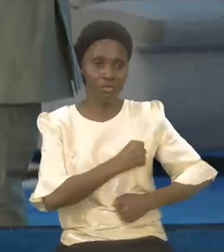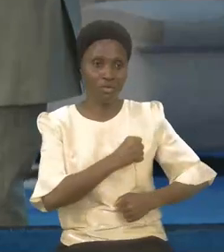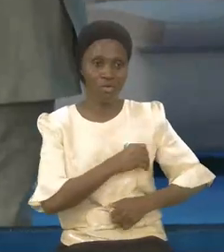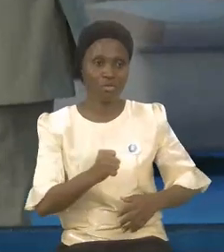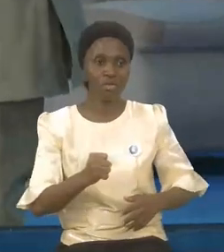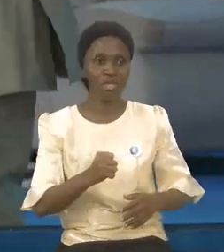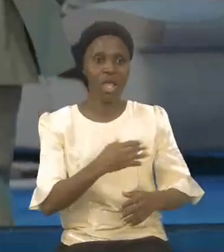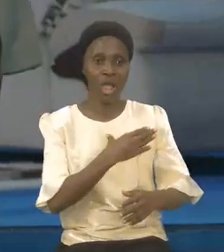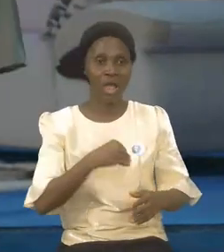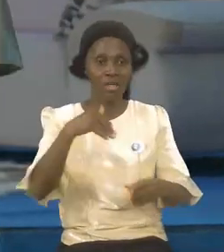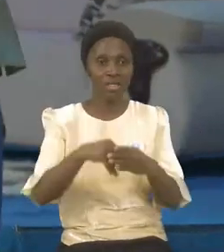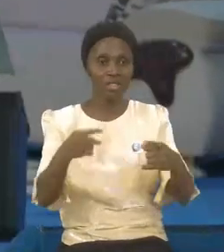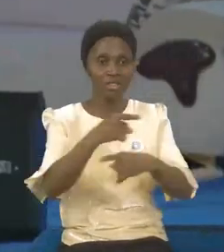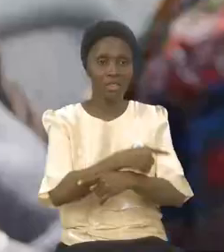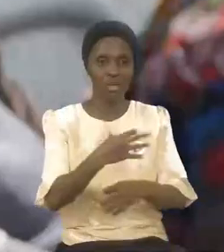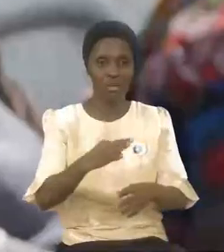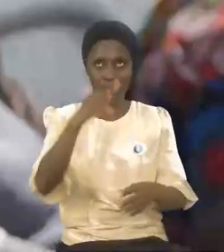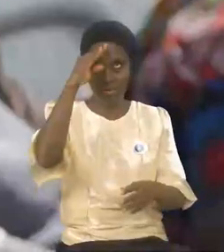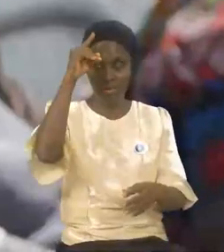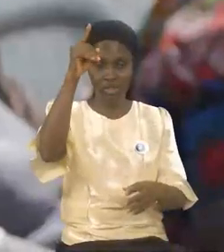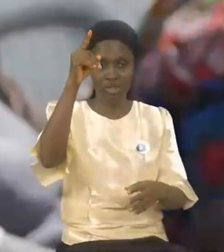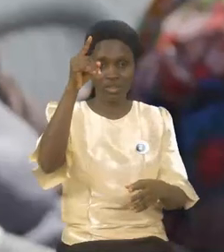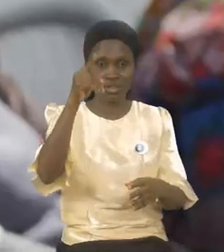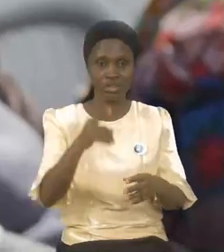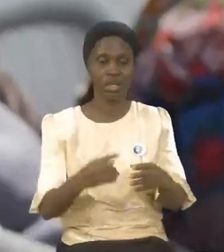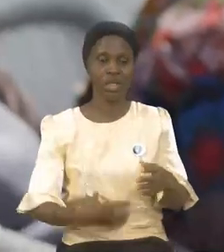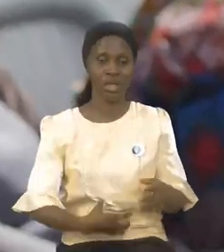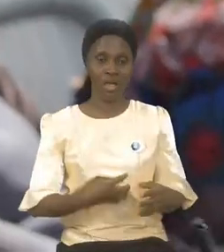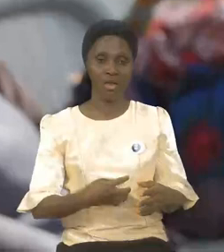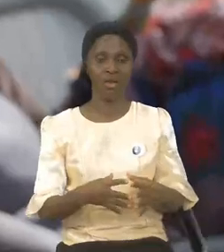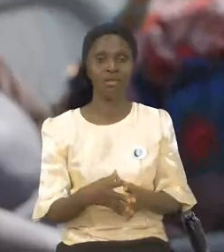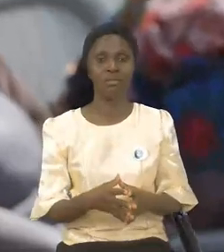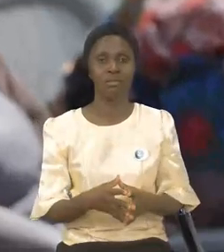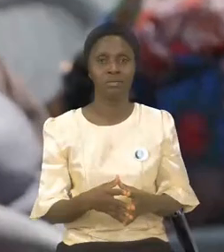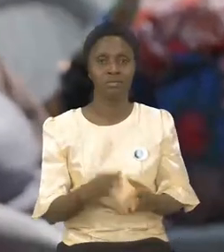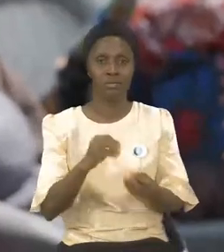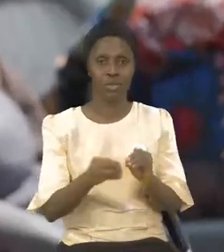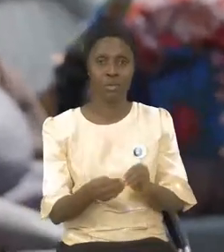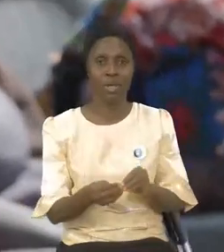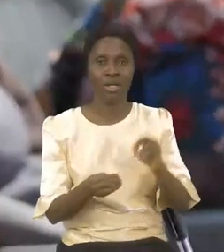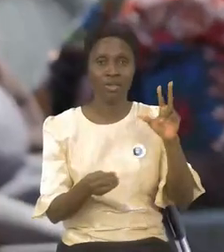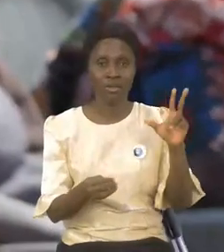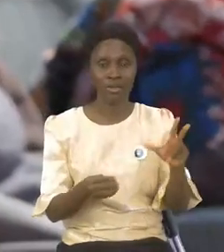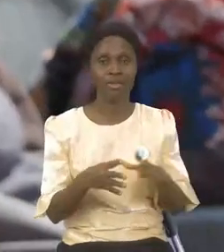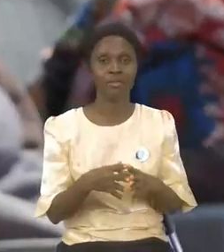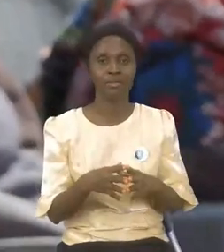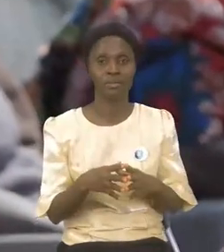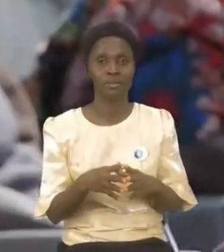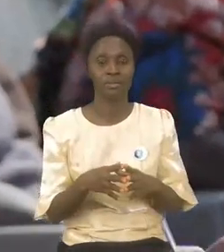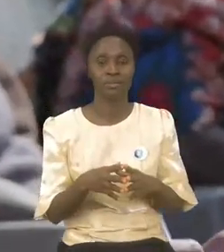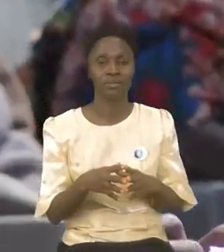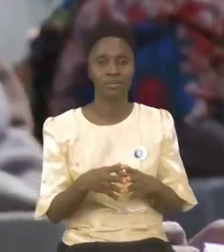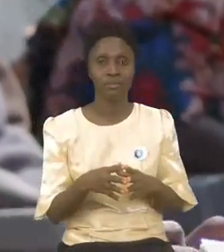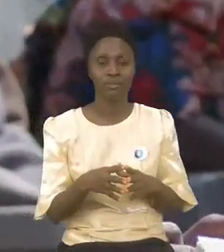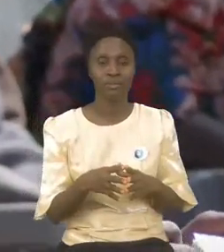de son ardente fureur. » Voyons la troisième partie ici, troisième sous-thème ici. Nous